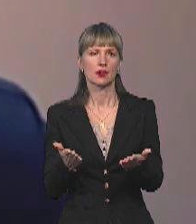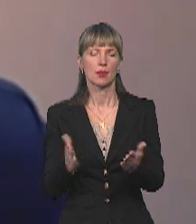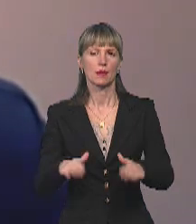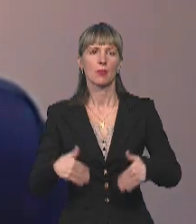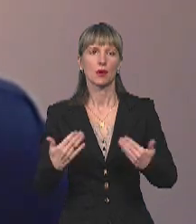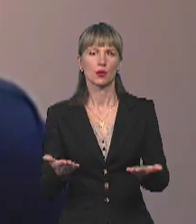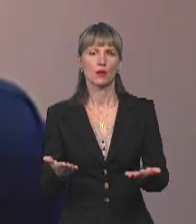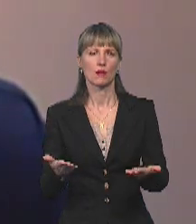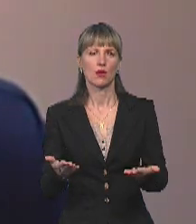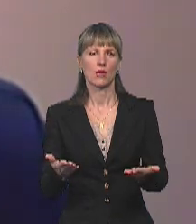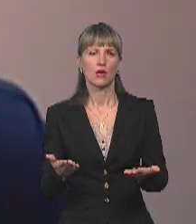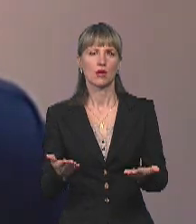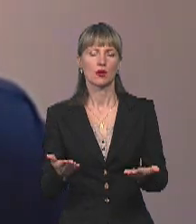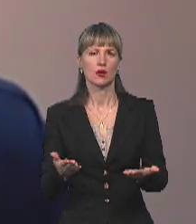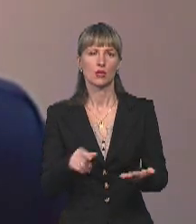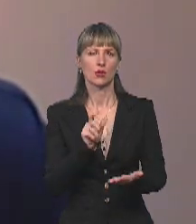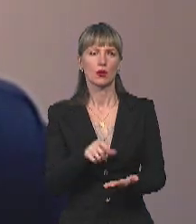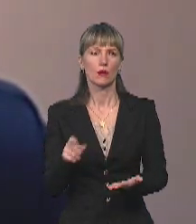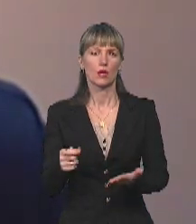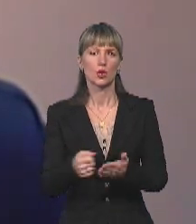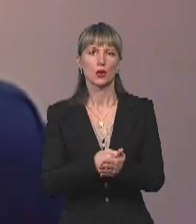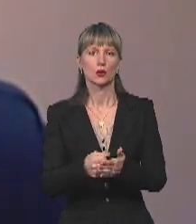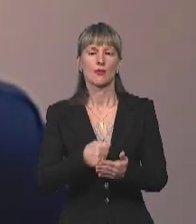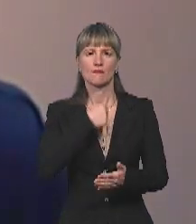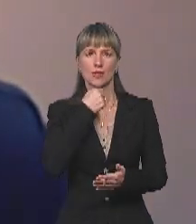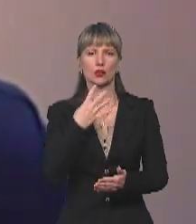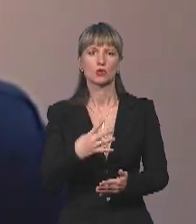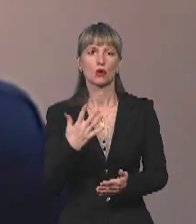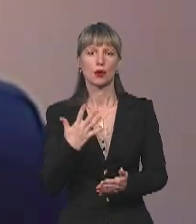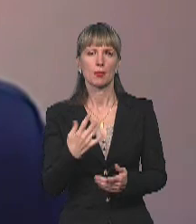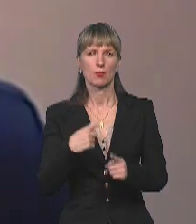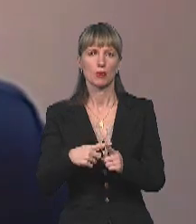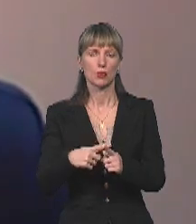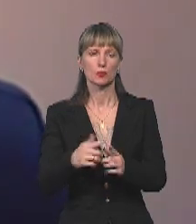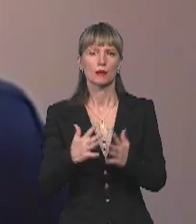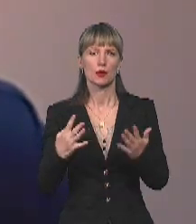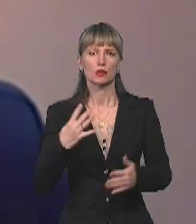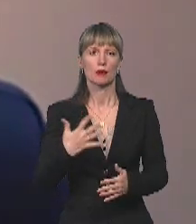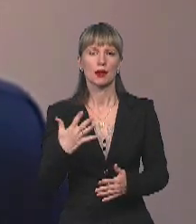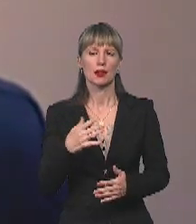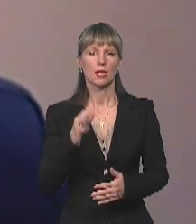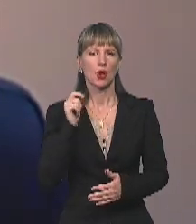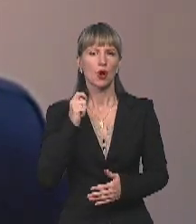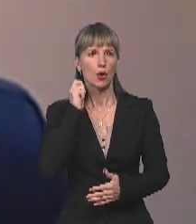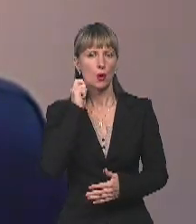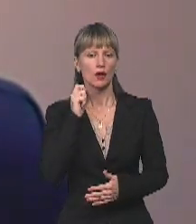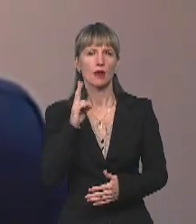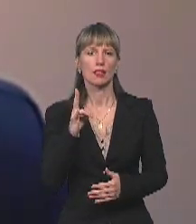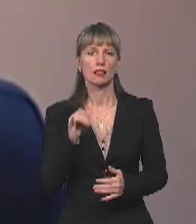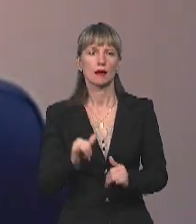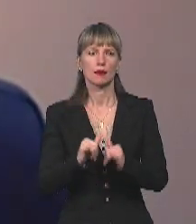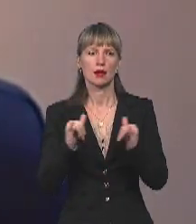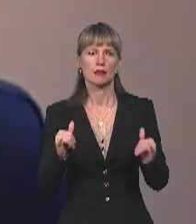пропонували громадянам, досягшим віку 45+, так званих, да? Більше 45 років, для підвищення